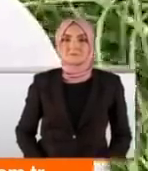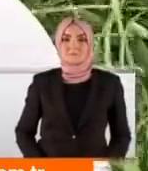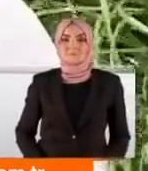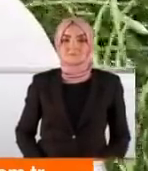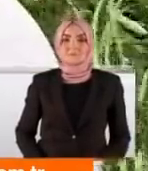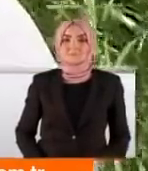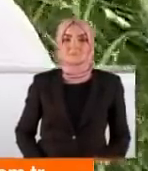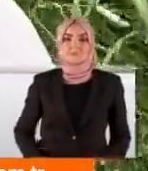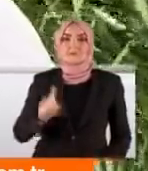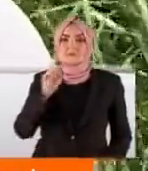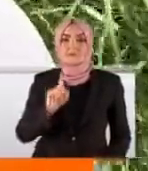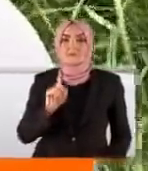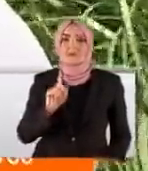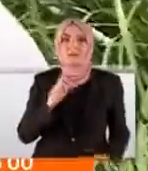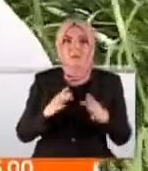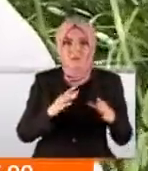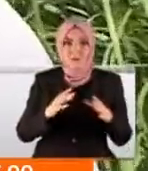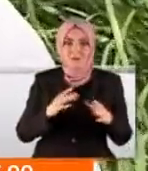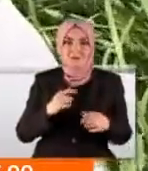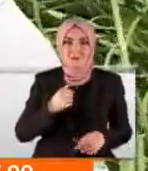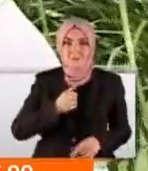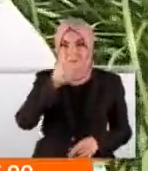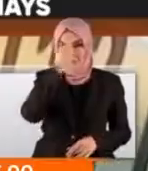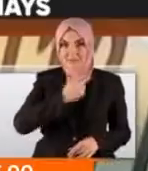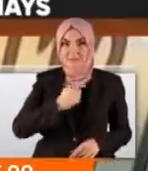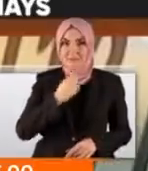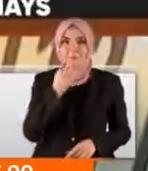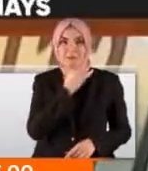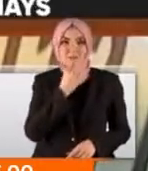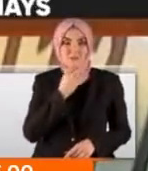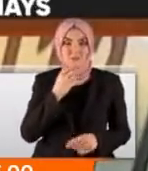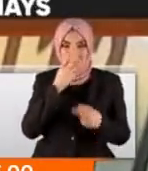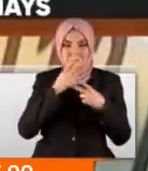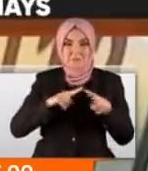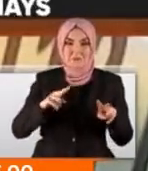İlk olayda bana benzettiği için Emre Maiş'in hayatını elinden aldı.